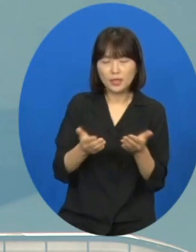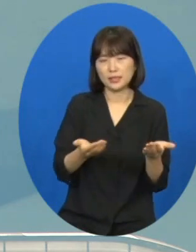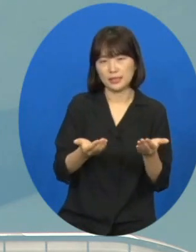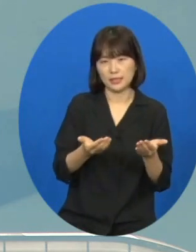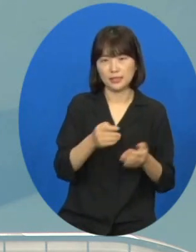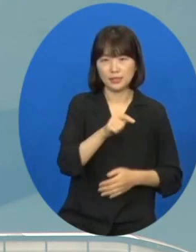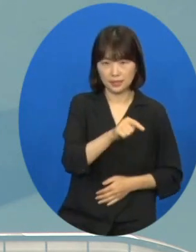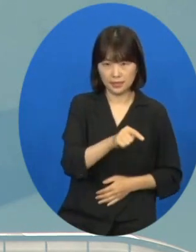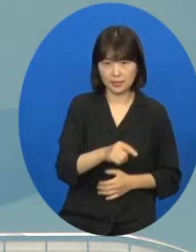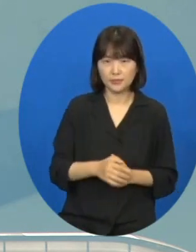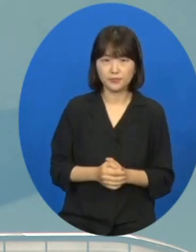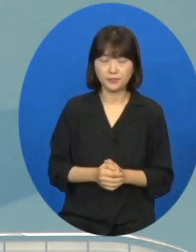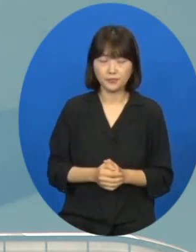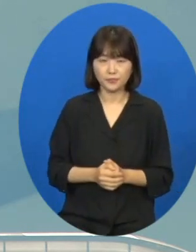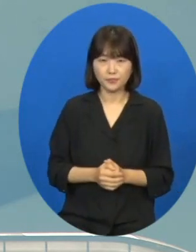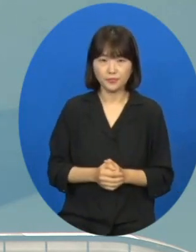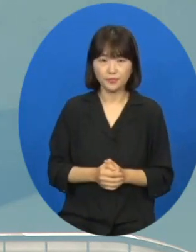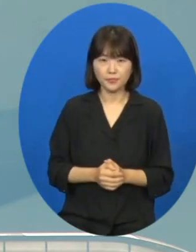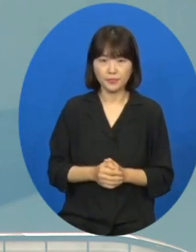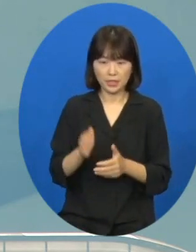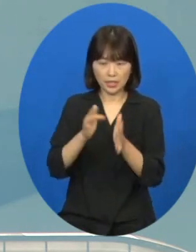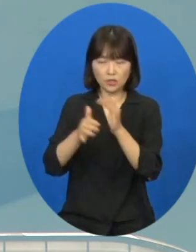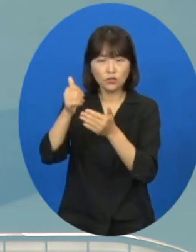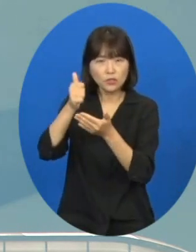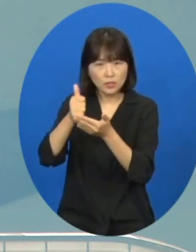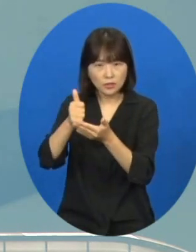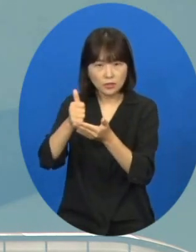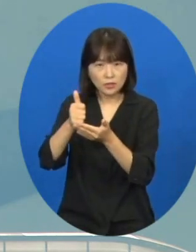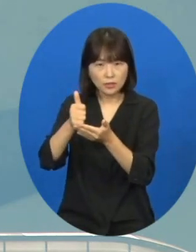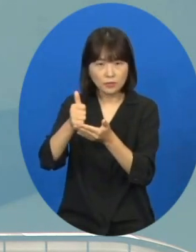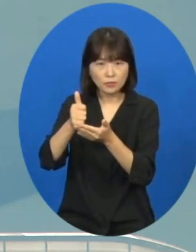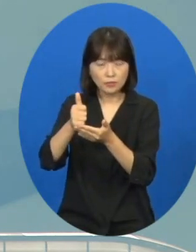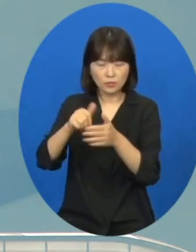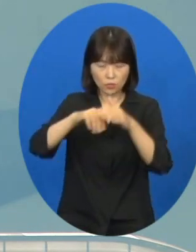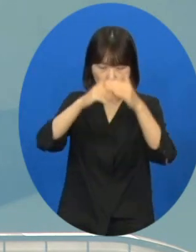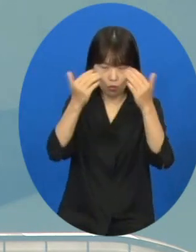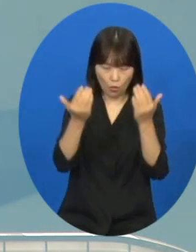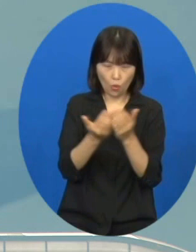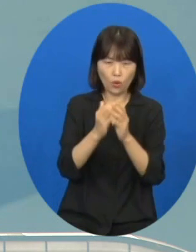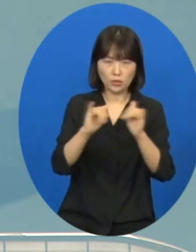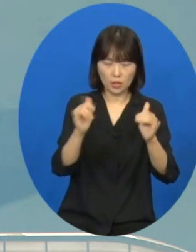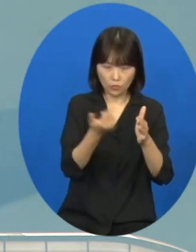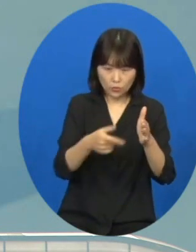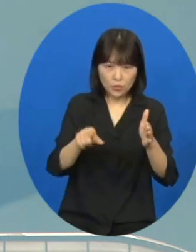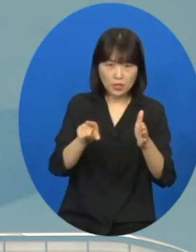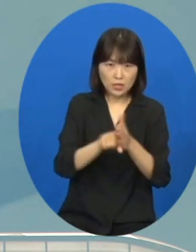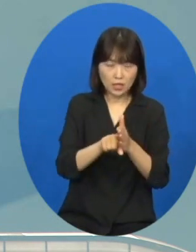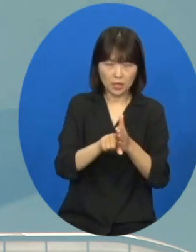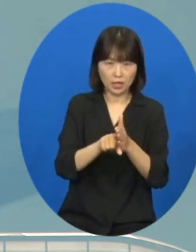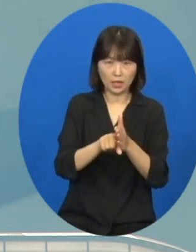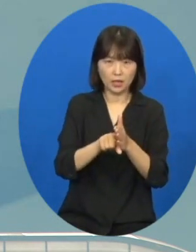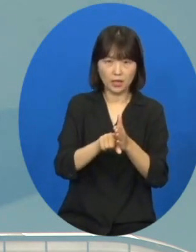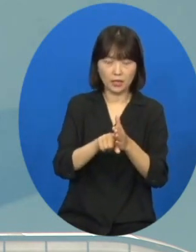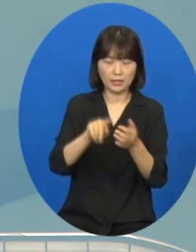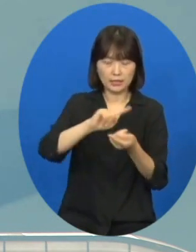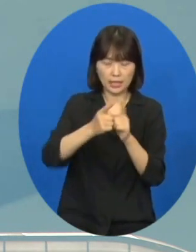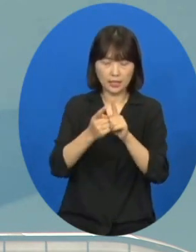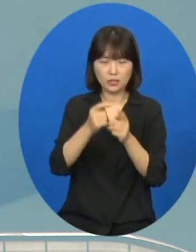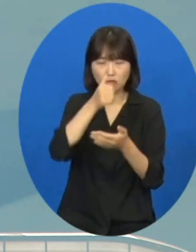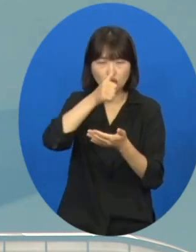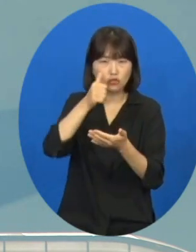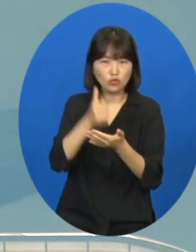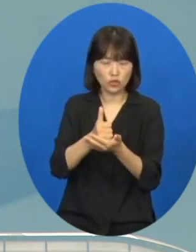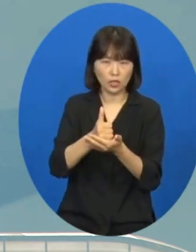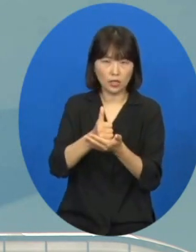일이었다. 다시 말하면 예수님은 이제 온 인류를 위해서 속죄의 제물이 되셔서